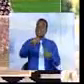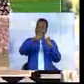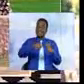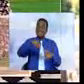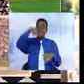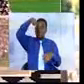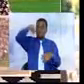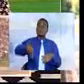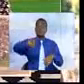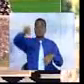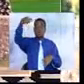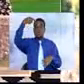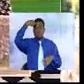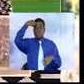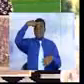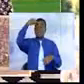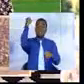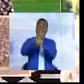le gouvernement